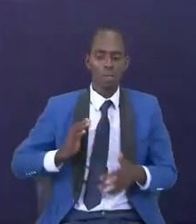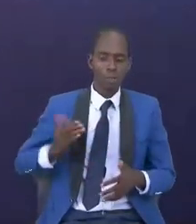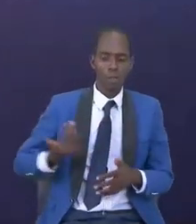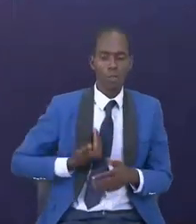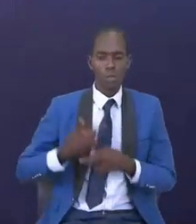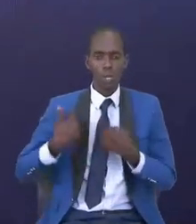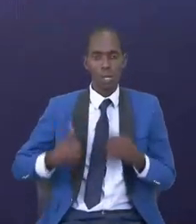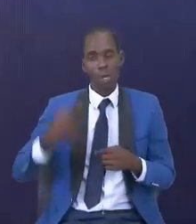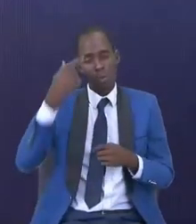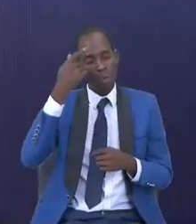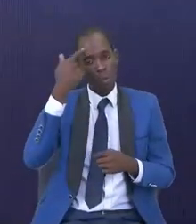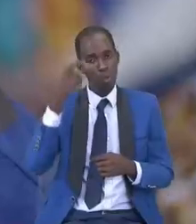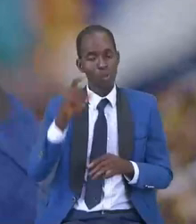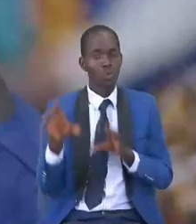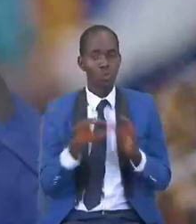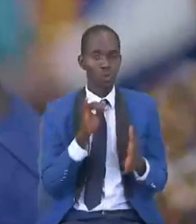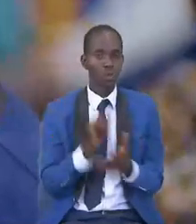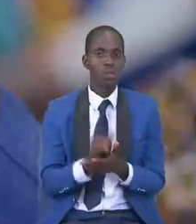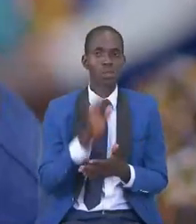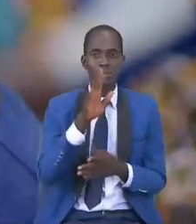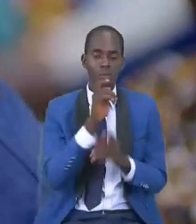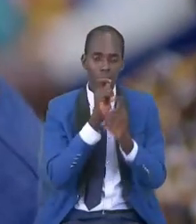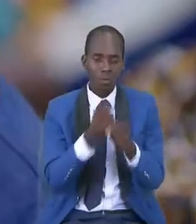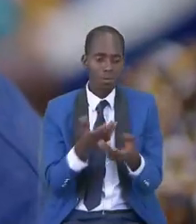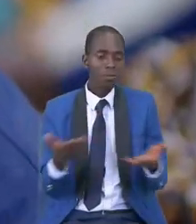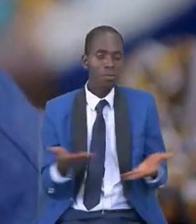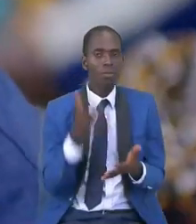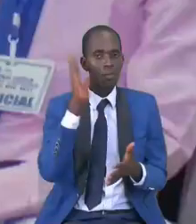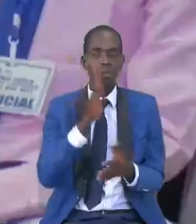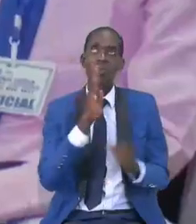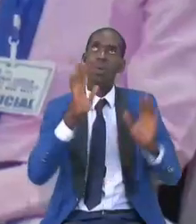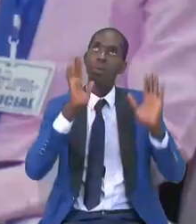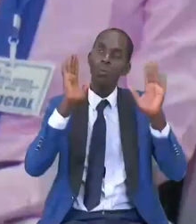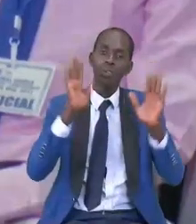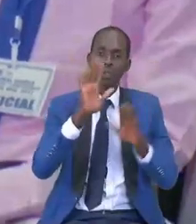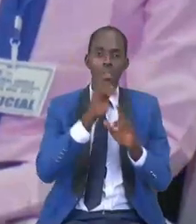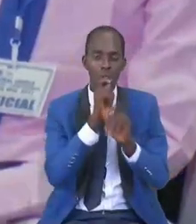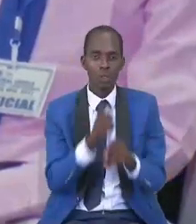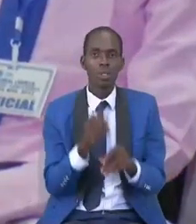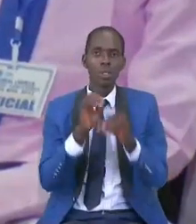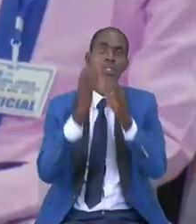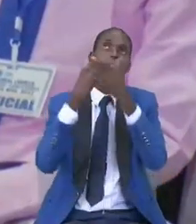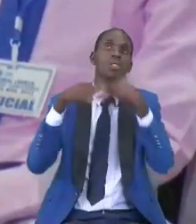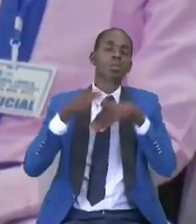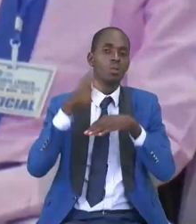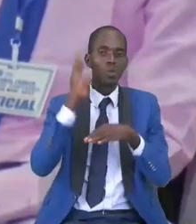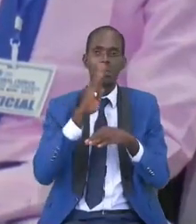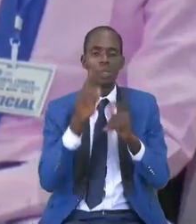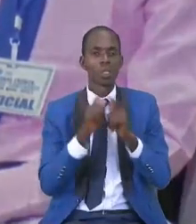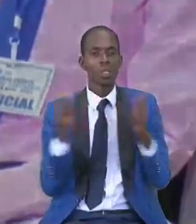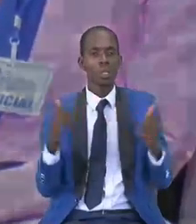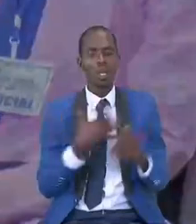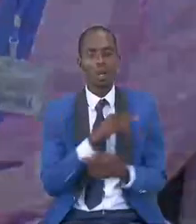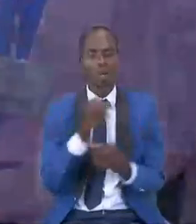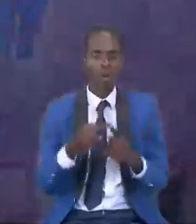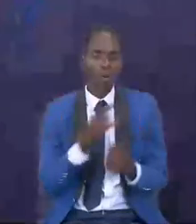fais volontairement. Ta récompense ici sera merveilleuse. Et ta récompense au ciel sera grande. Et quand Christ viendra